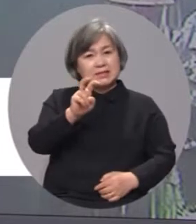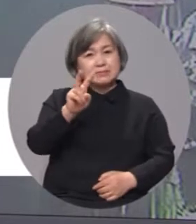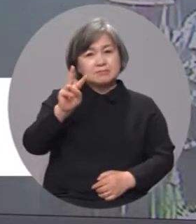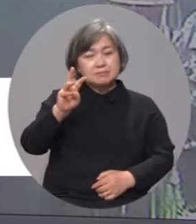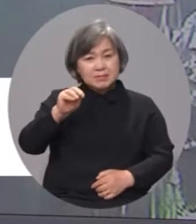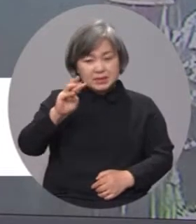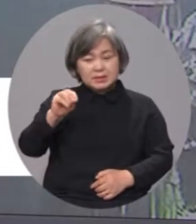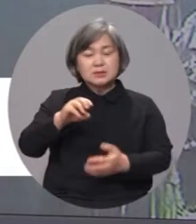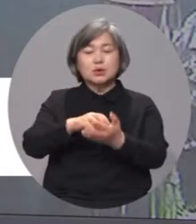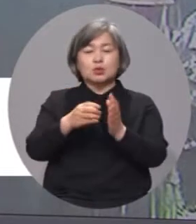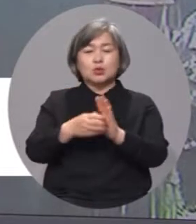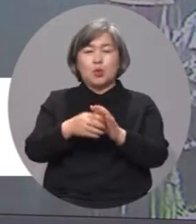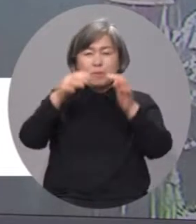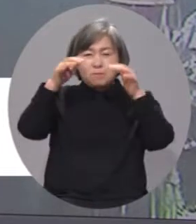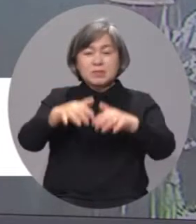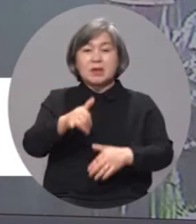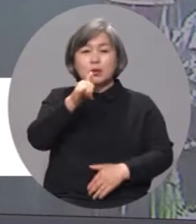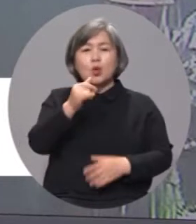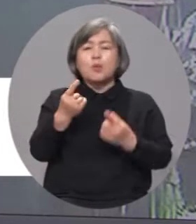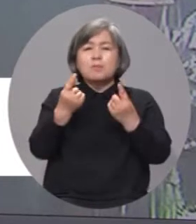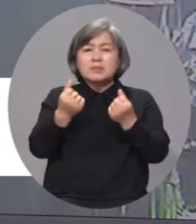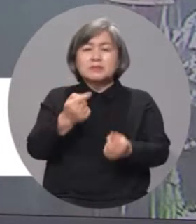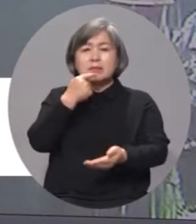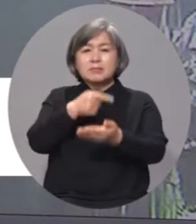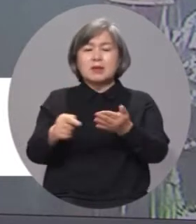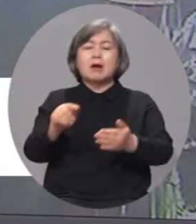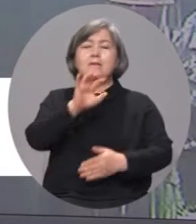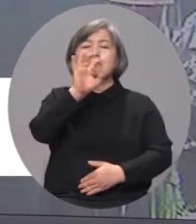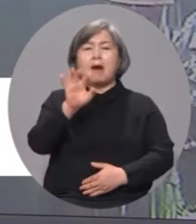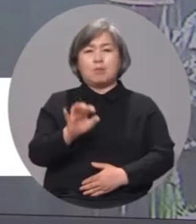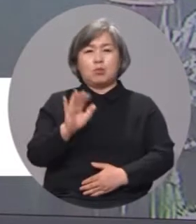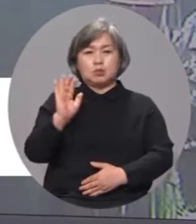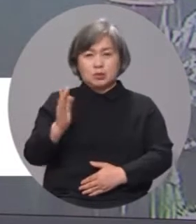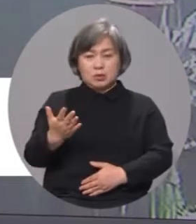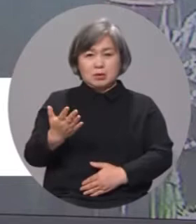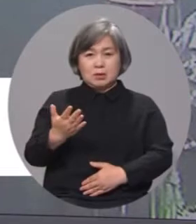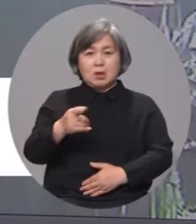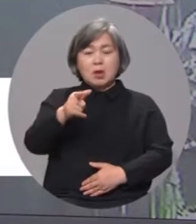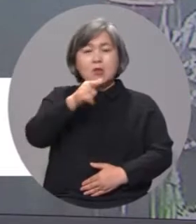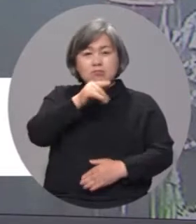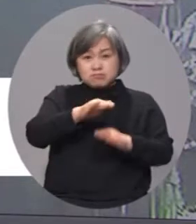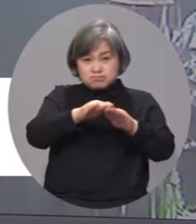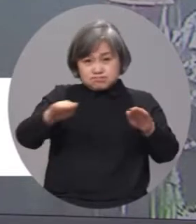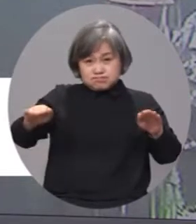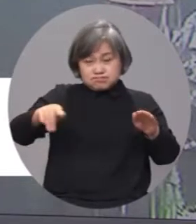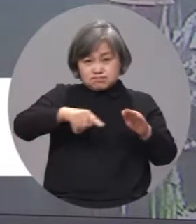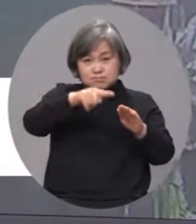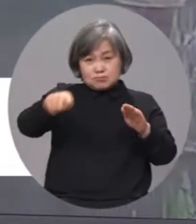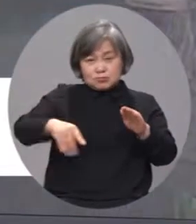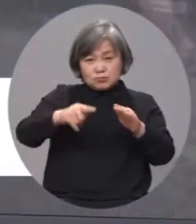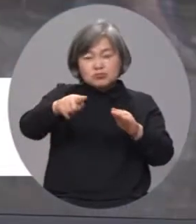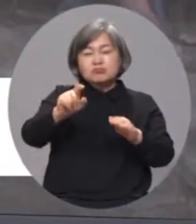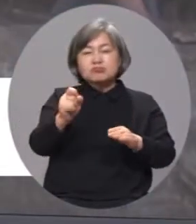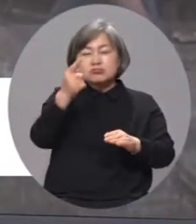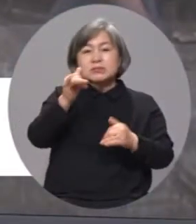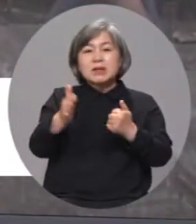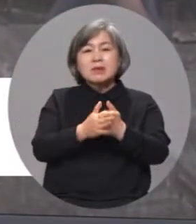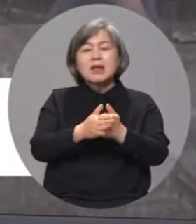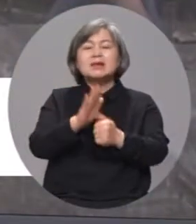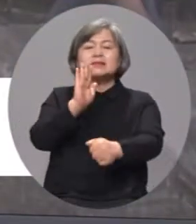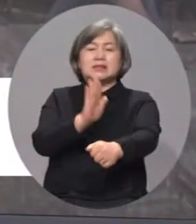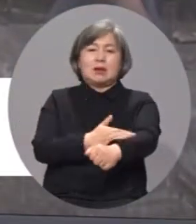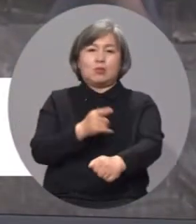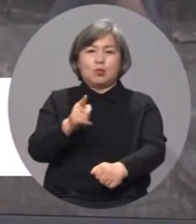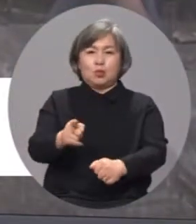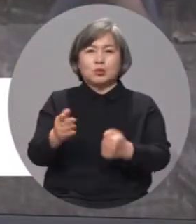시간당 20mm의 강우량에도 비슷한 피해가 반복된 건데요. 맨홀 뚜껑을 탓했던 자치단체의 원인